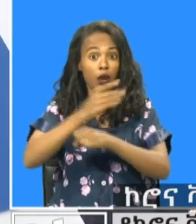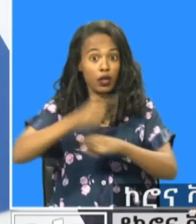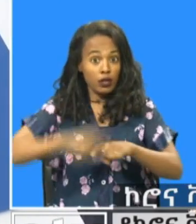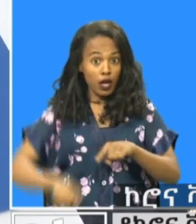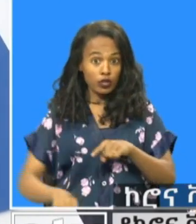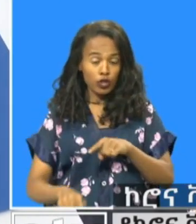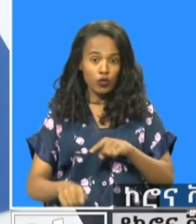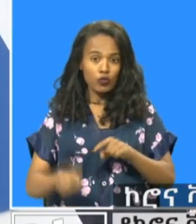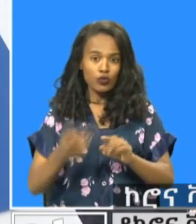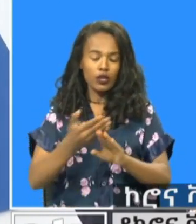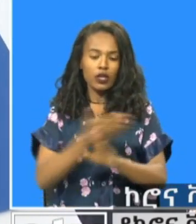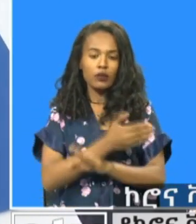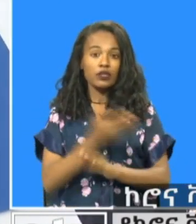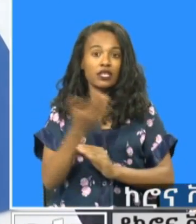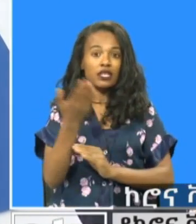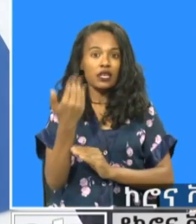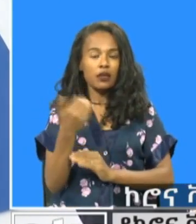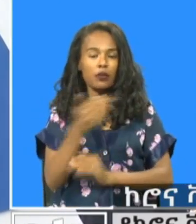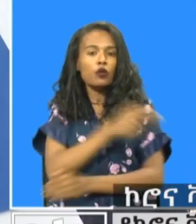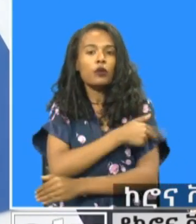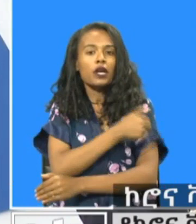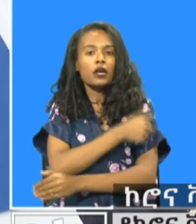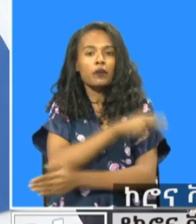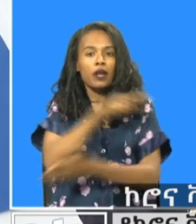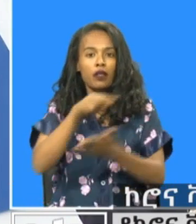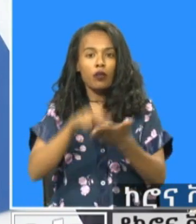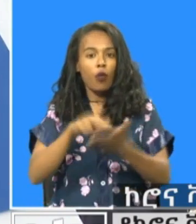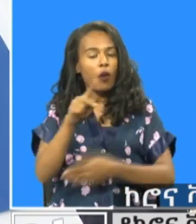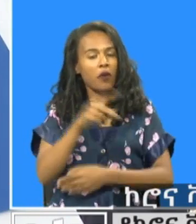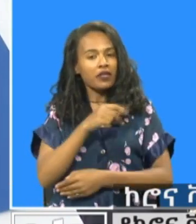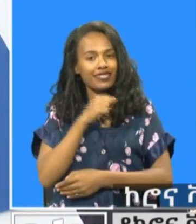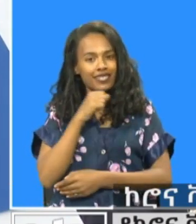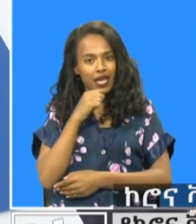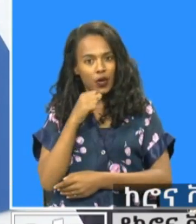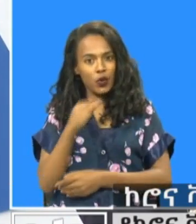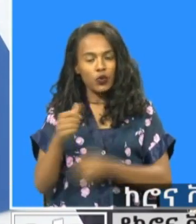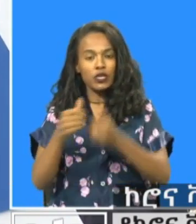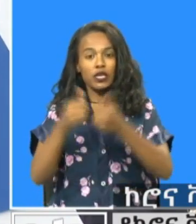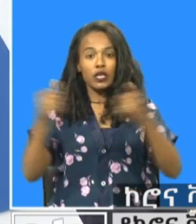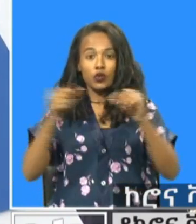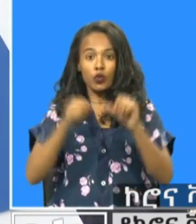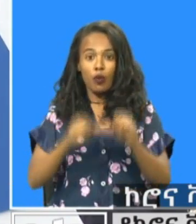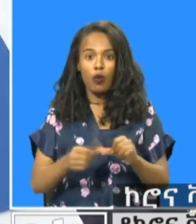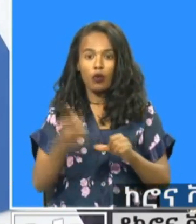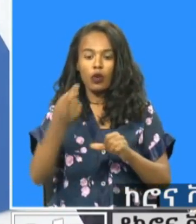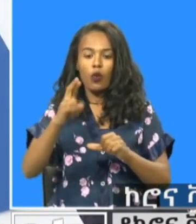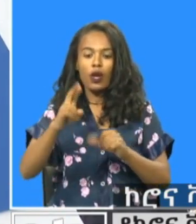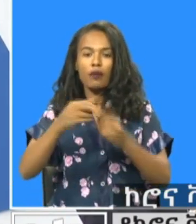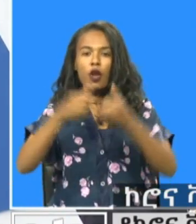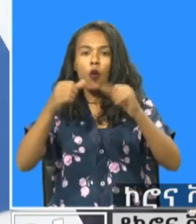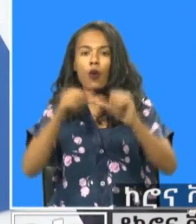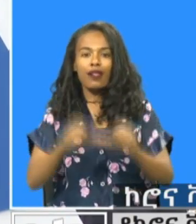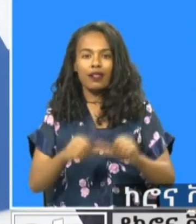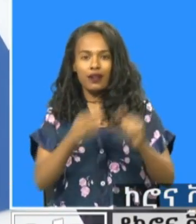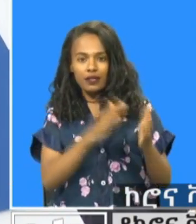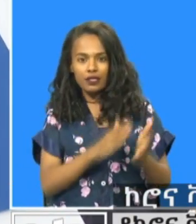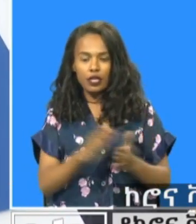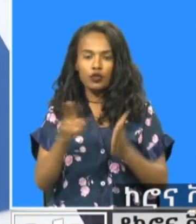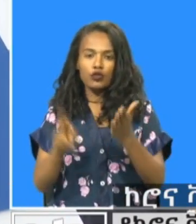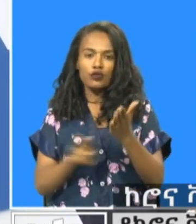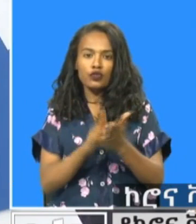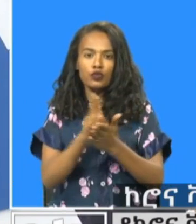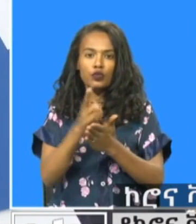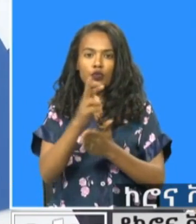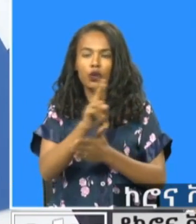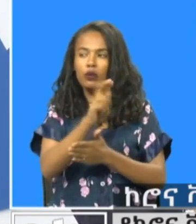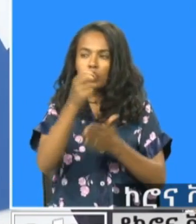ደግሞ ቀደም ሲል እንደነበረው በሕክምና ተቋማት ሳይሆን ለለይቶ ማቆያ ወይም ለኳራንቲን የተዘጋጁ እንደ ዩኒቨርሲቲዎች ወይም